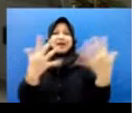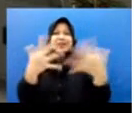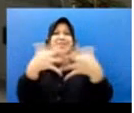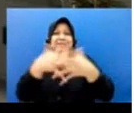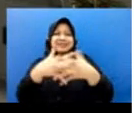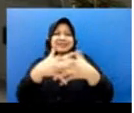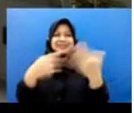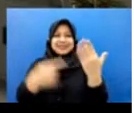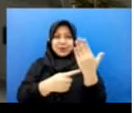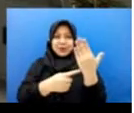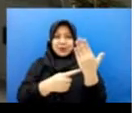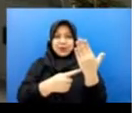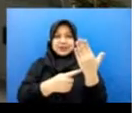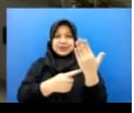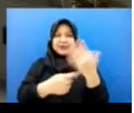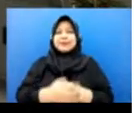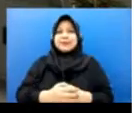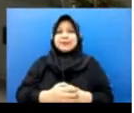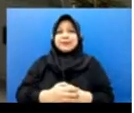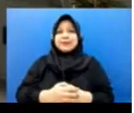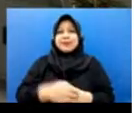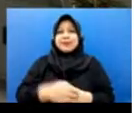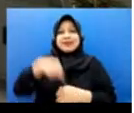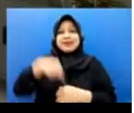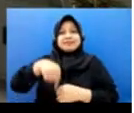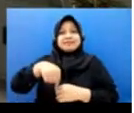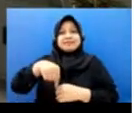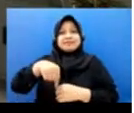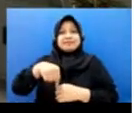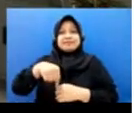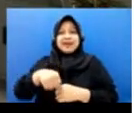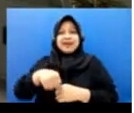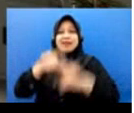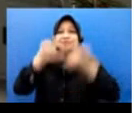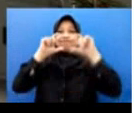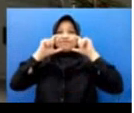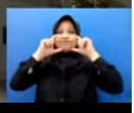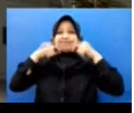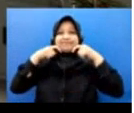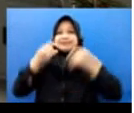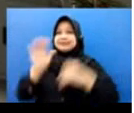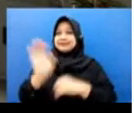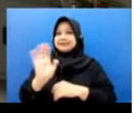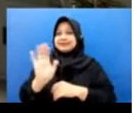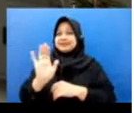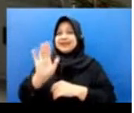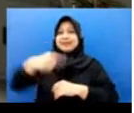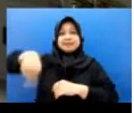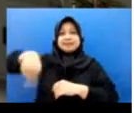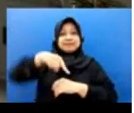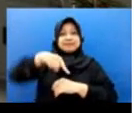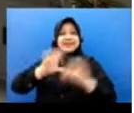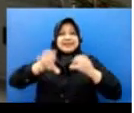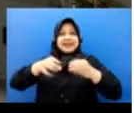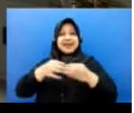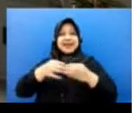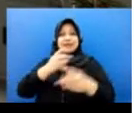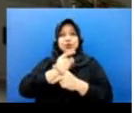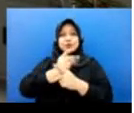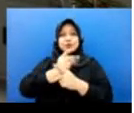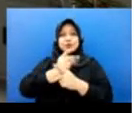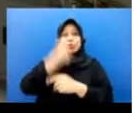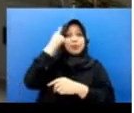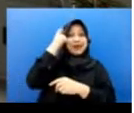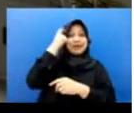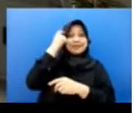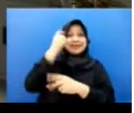Bapak dan Ibu, izinkan saya di episode kali ini untuk tidak membuka masker karena kami di sini di kelas Guru Belajar dan Berbagi seri Semangat